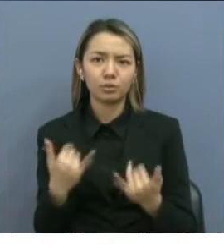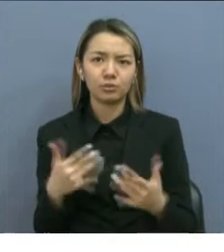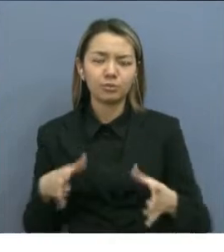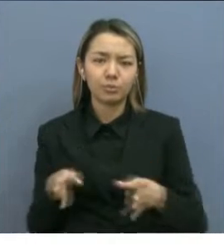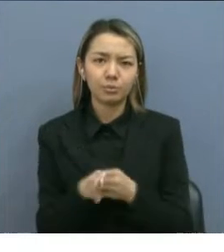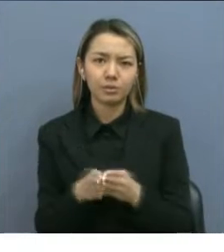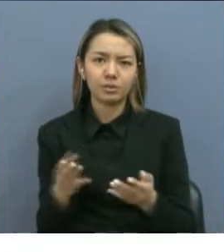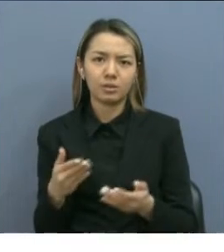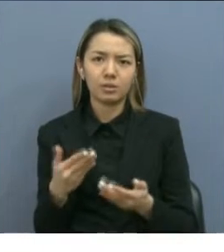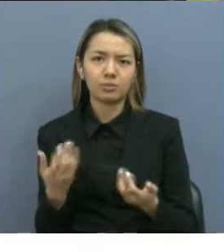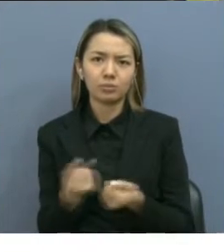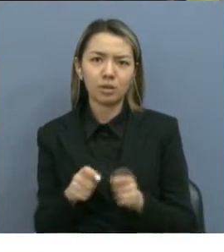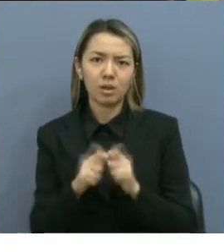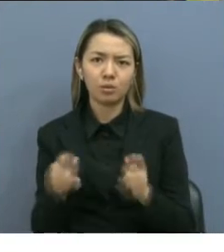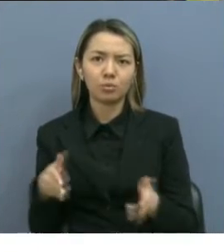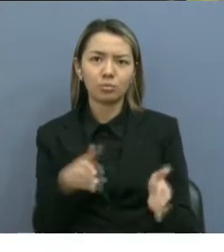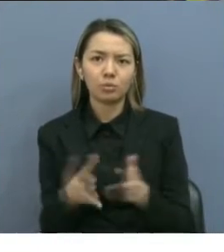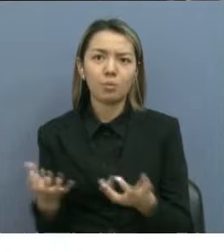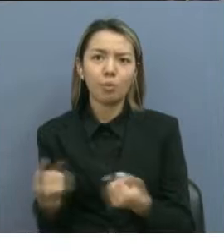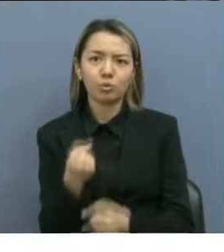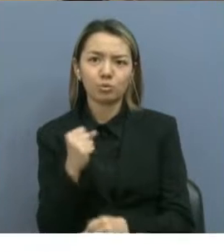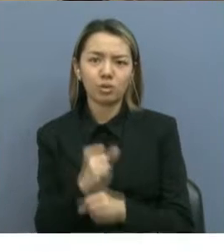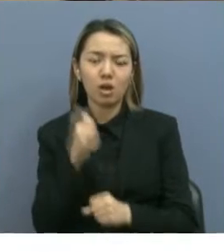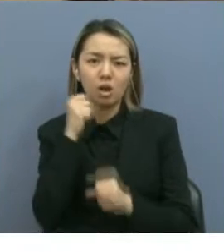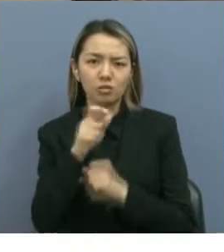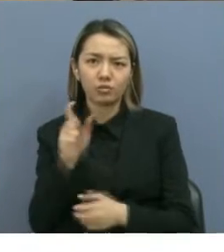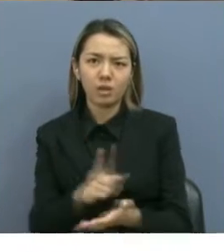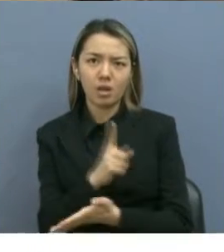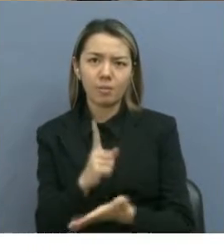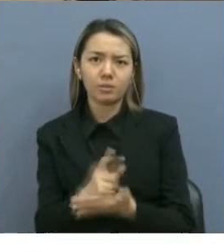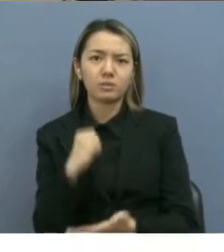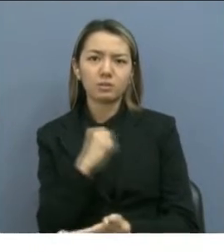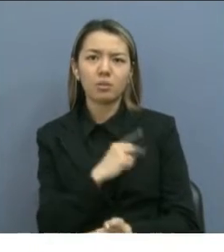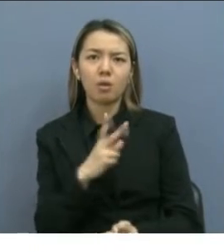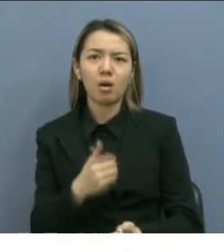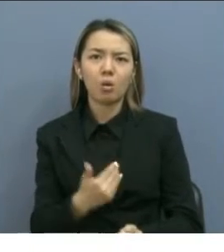жұдырықтай жұмылып құтылудың жолы ашылды. Қолдау таныту әр адамның өз қалауында.